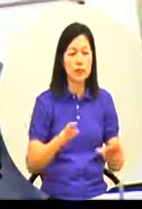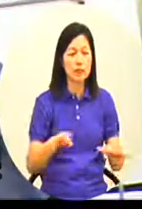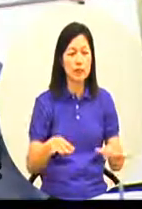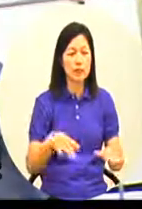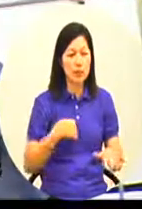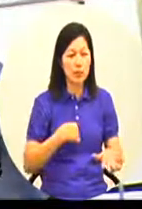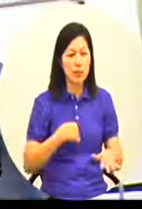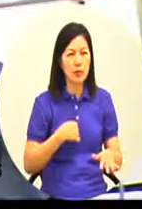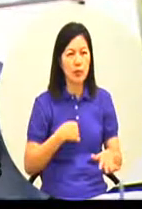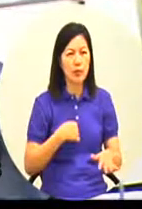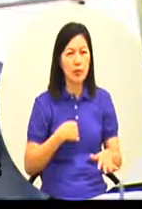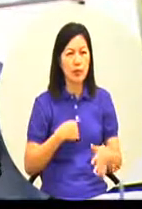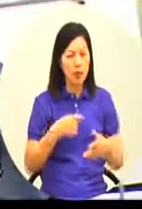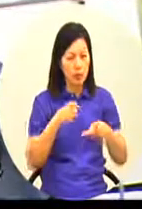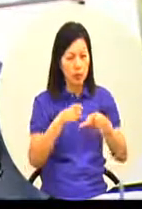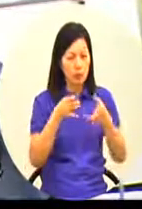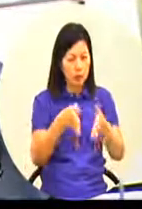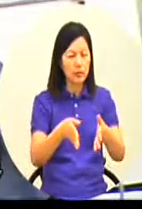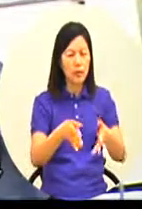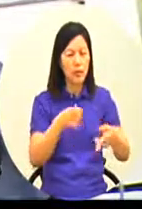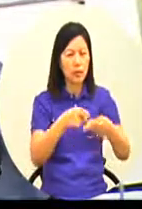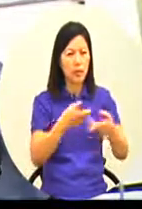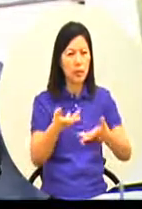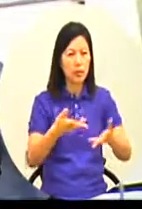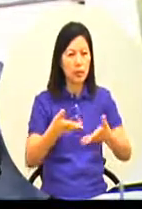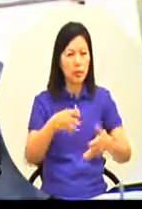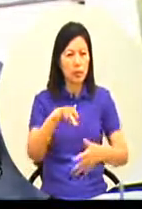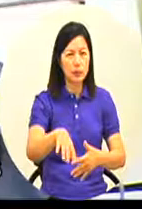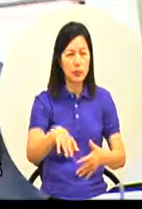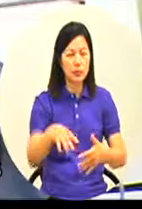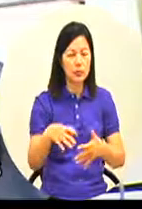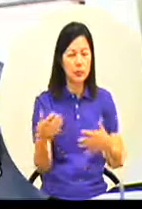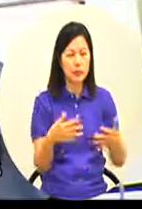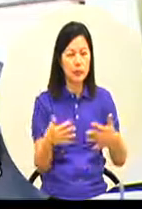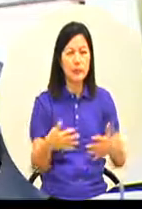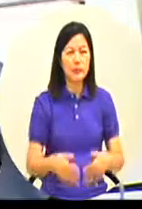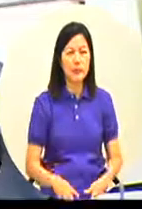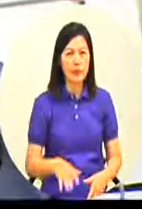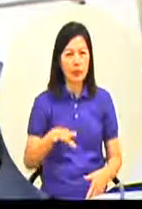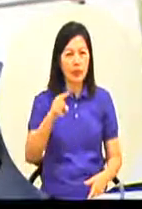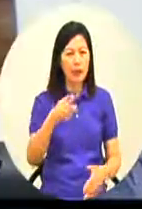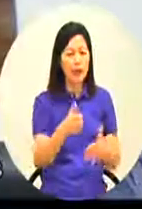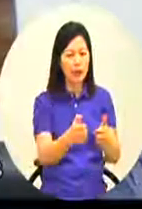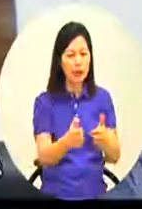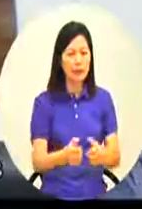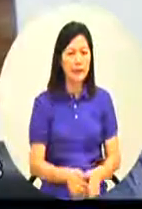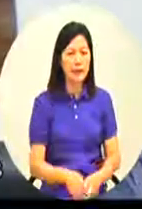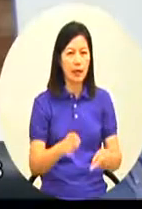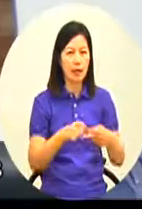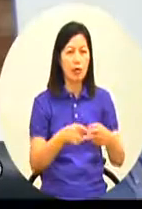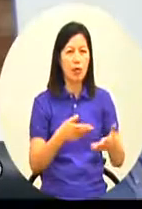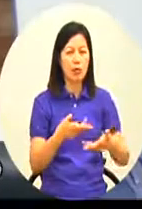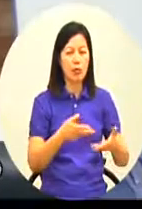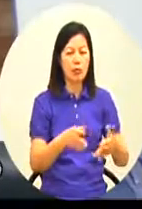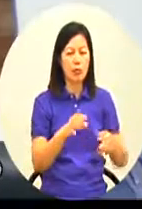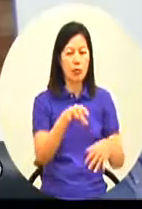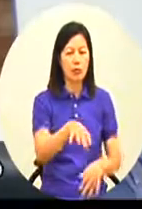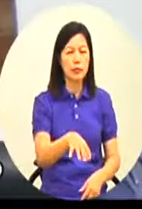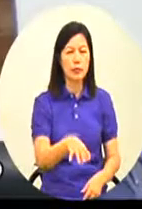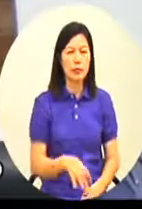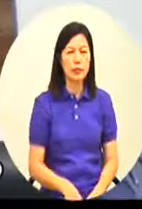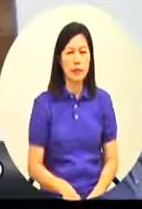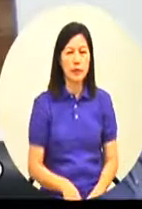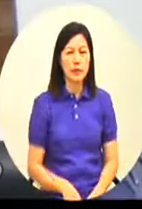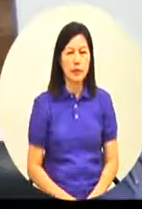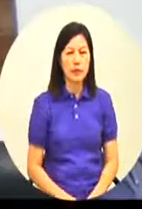们公务部门的业务咨询哈。首先呢，我先感谢我们公务局呢，在我们的梅